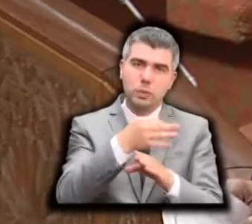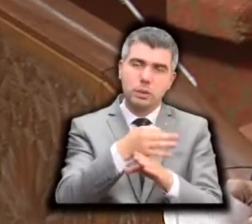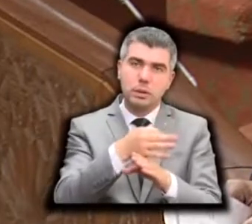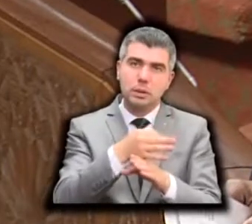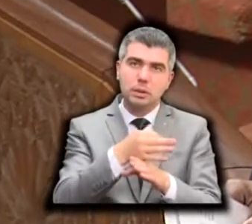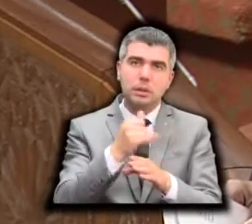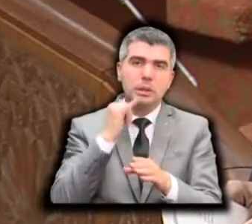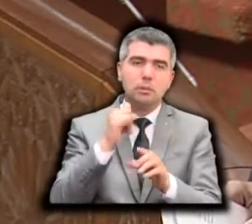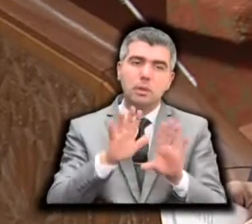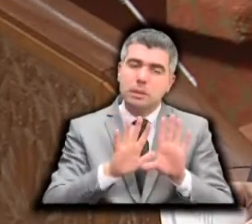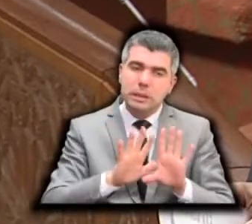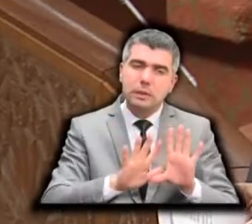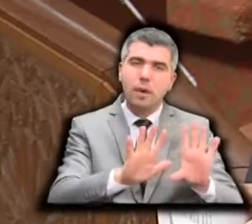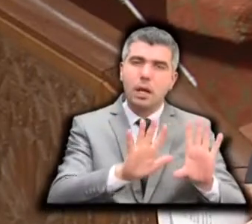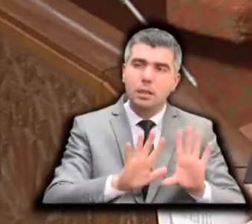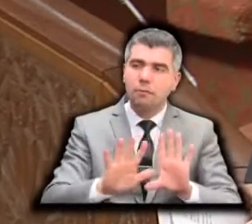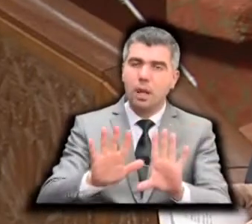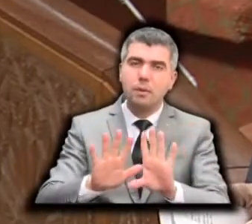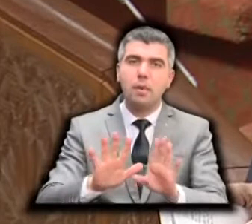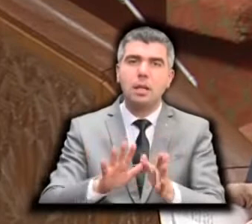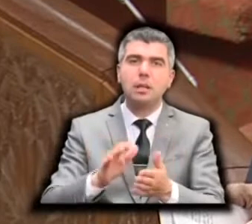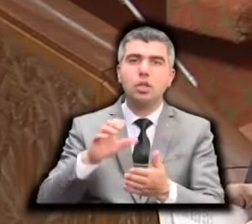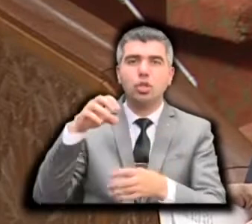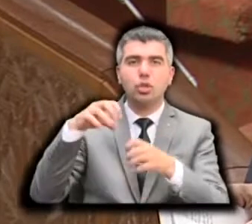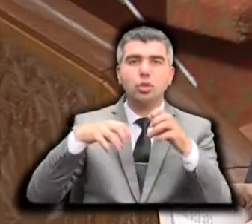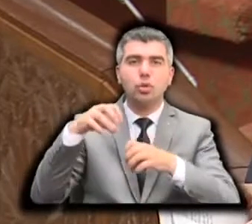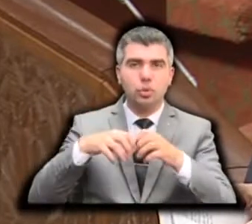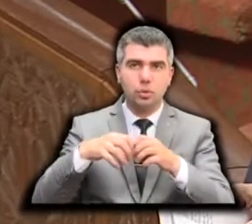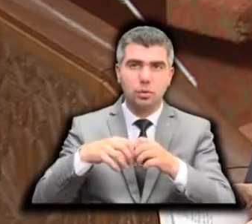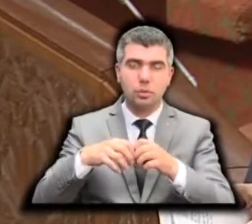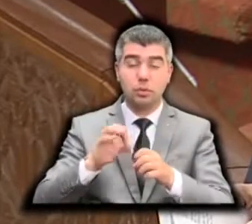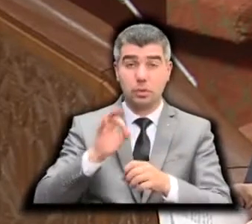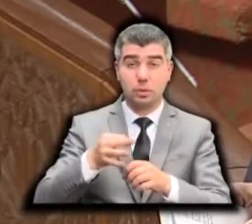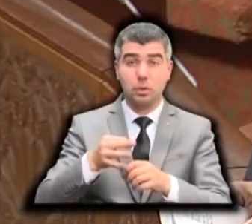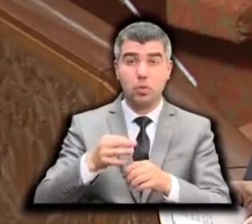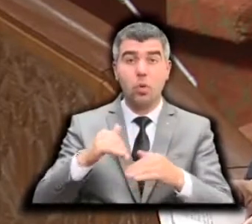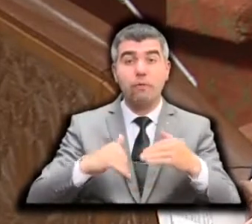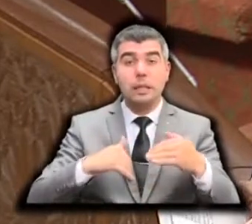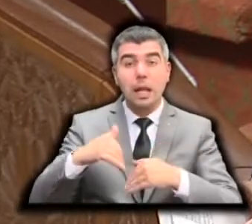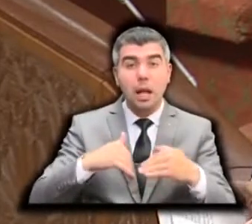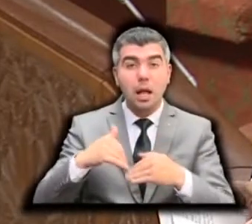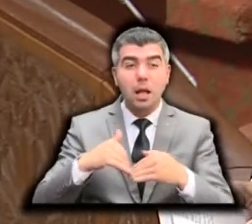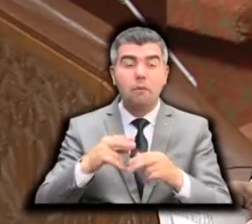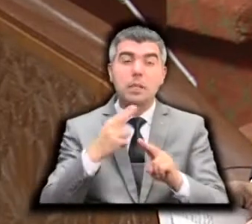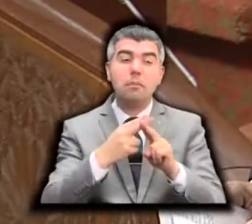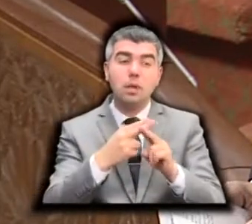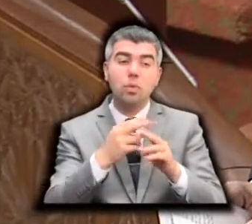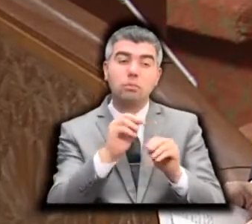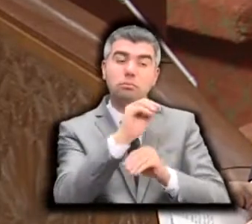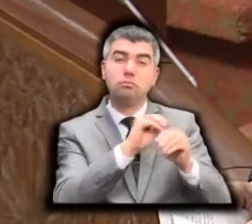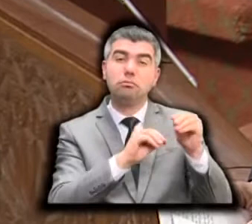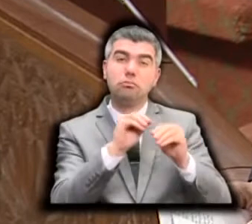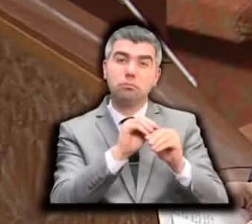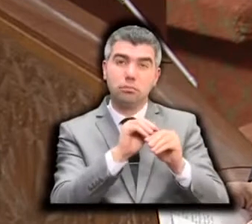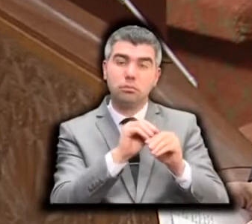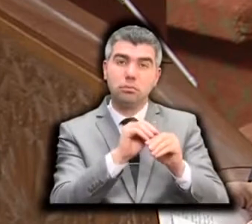اننا نزيحوا هذا الثلوج. مره اخرى تنقول حنا معنيين بالطرق المصنفه، ومع ذلك تدخلنا